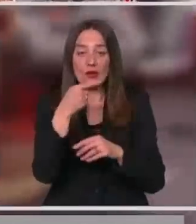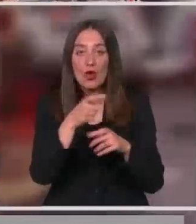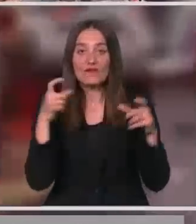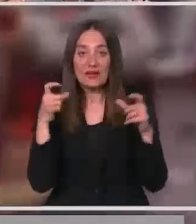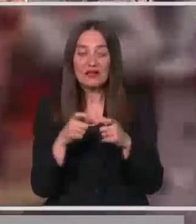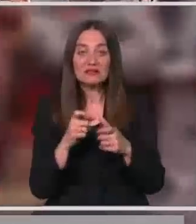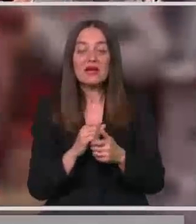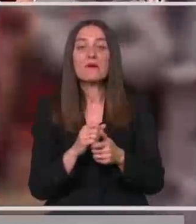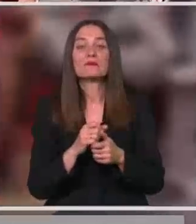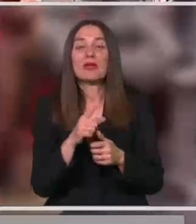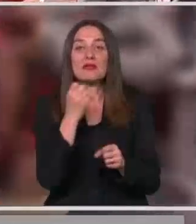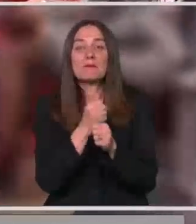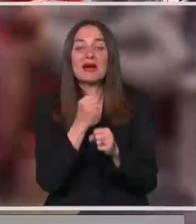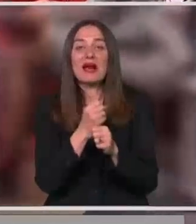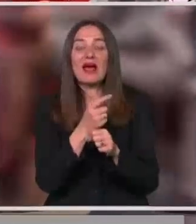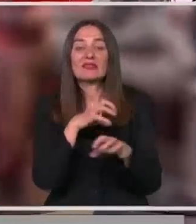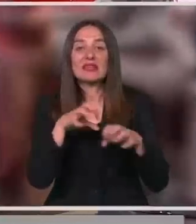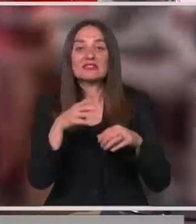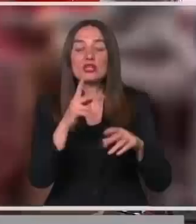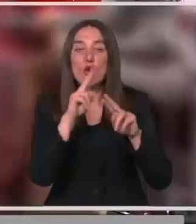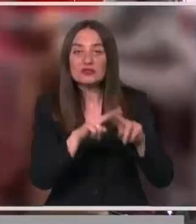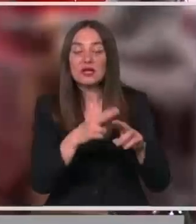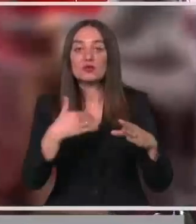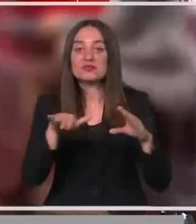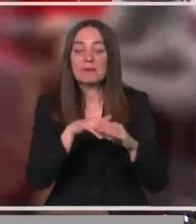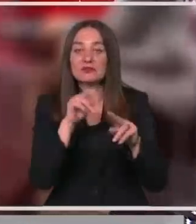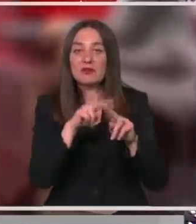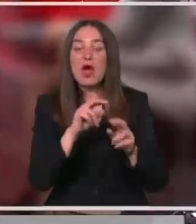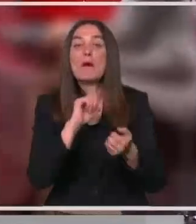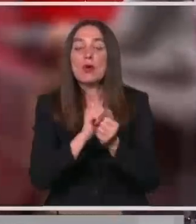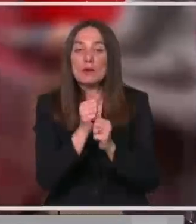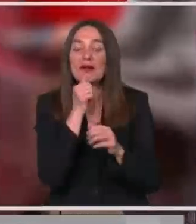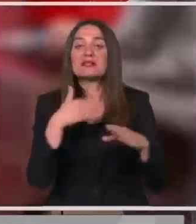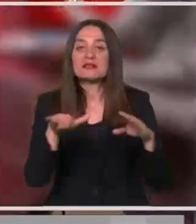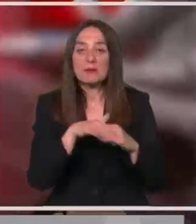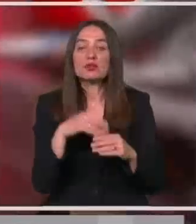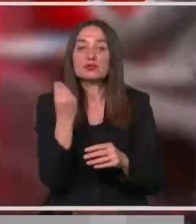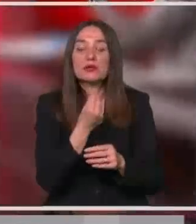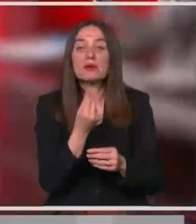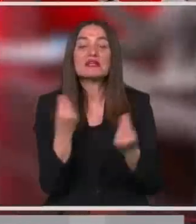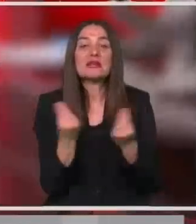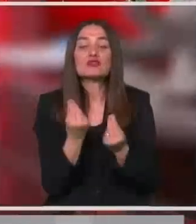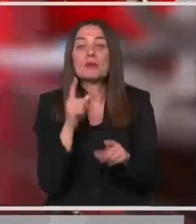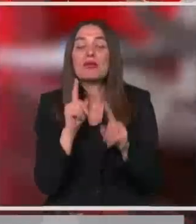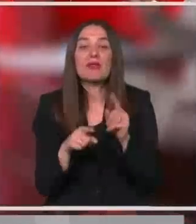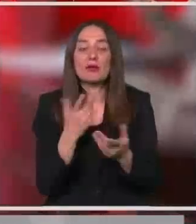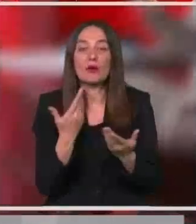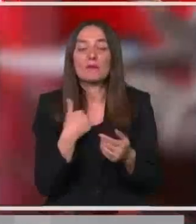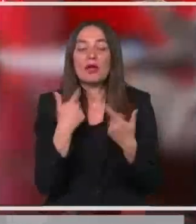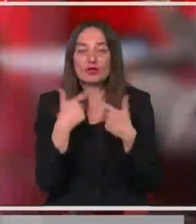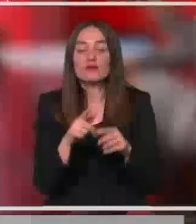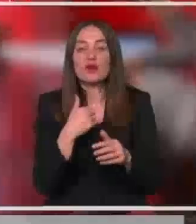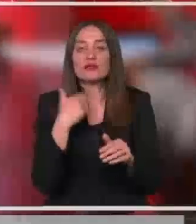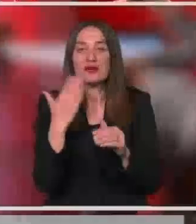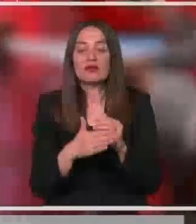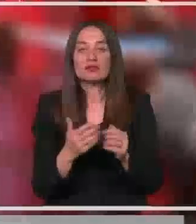krize da mu radnici ostanu, da mu zaposleni ostanu. Borba i za zaposlene u Srbiji, ili tako? Zašto bi neko smanjivo? Samo mi dozvolite da